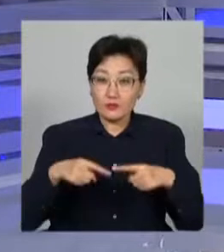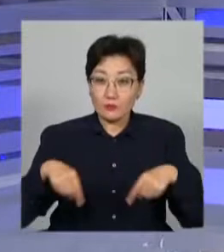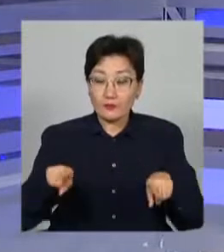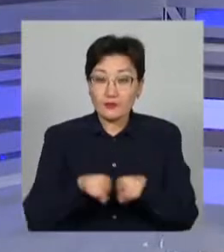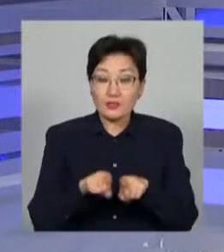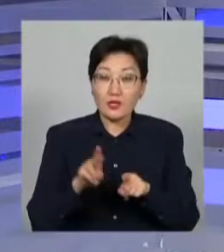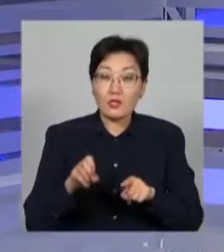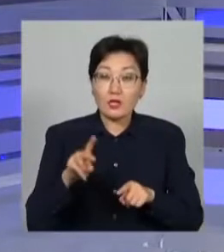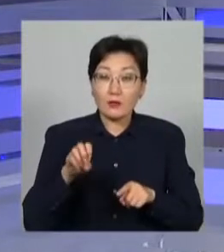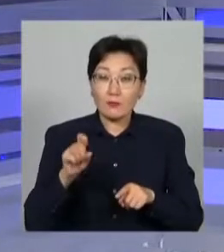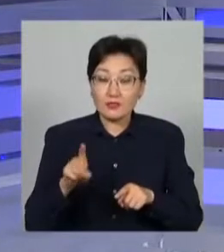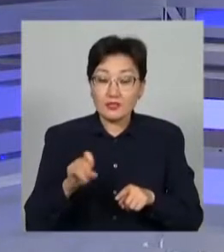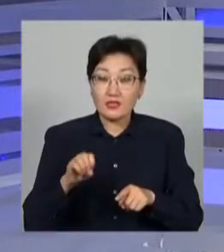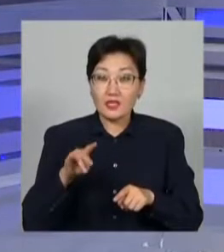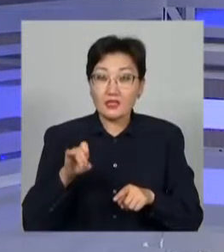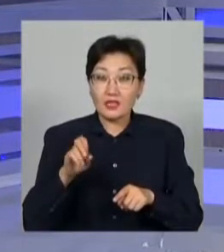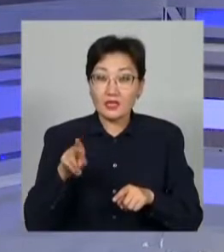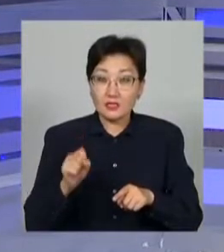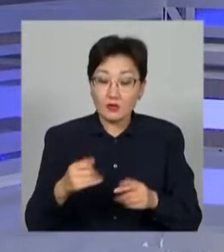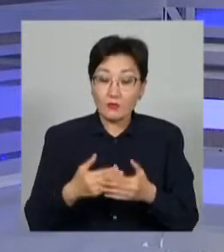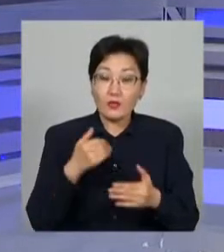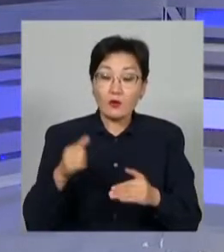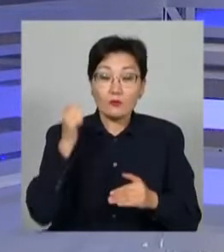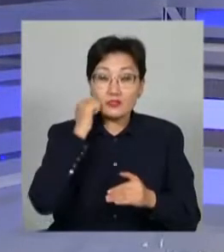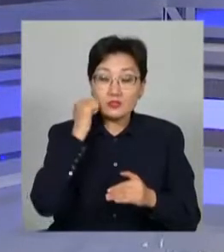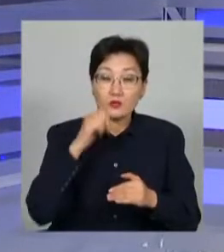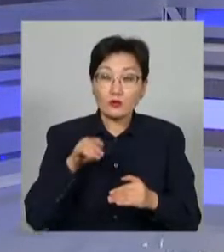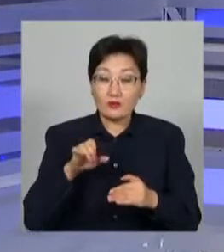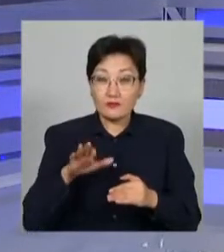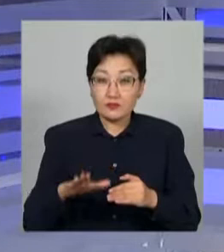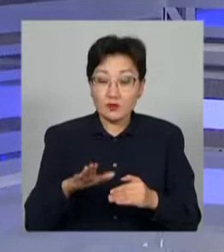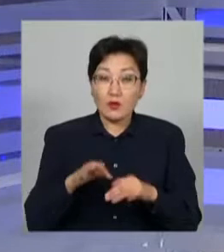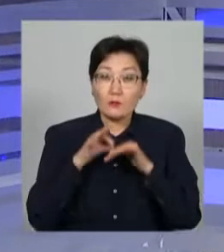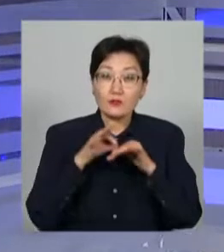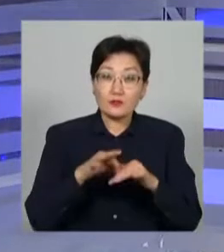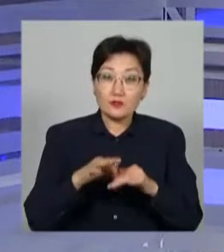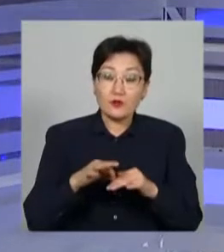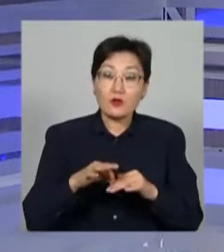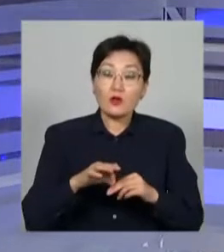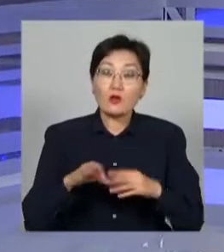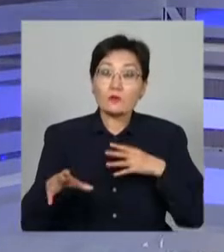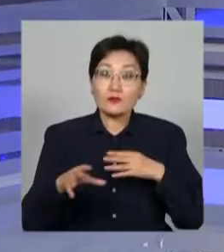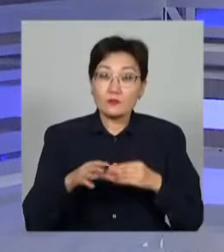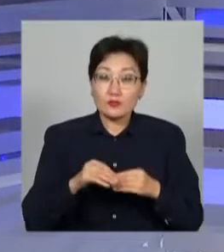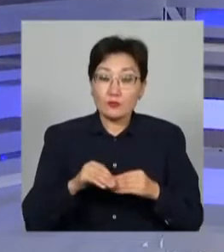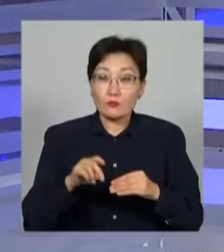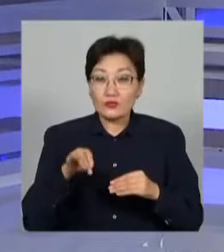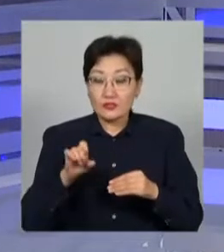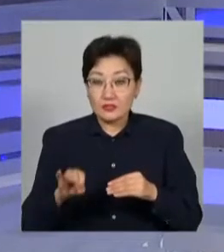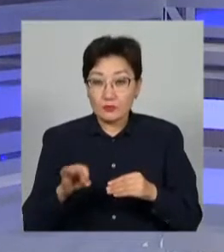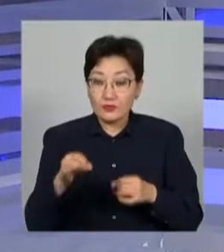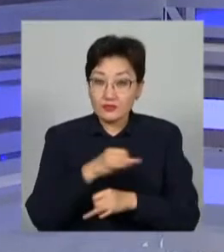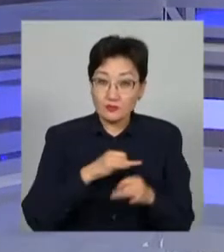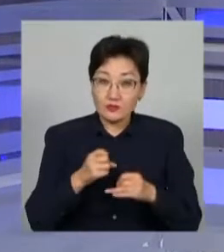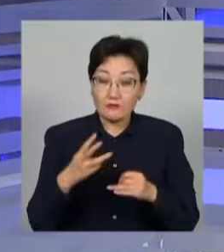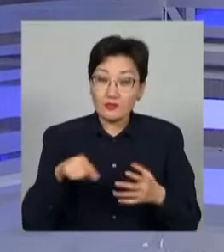таких как КАМАЗ и Танека. А накануне в Москве Касым-Жомарт Токаев провел деловую встречу с Владимиром Путиным и обсудил